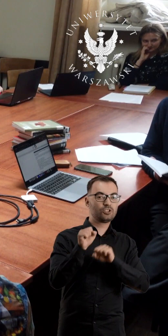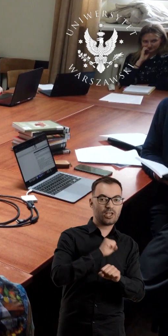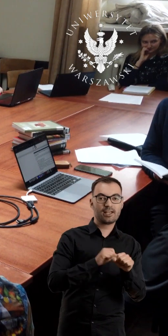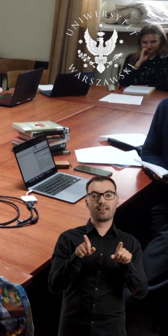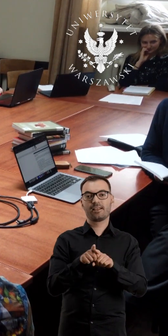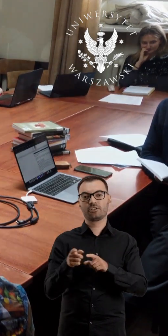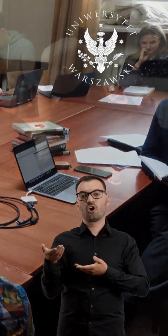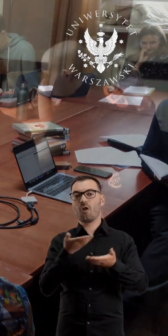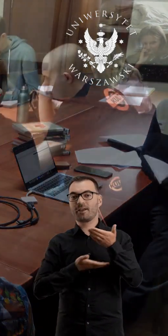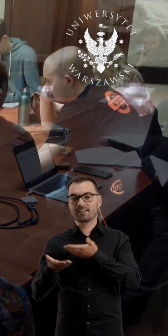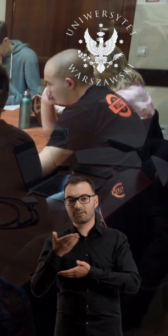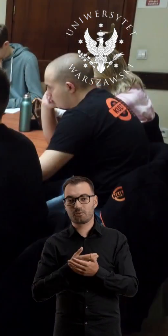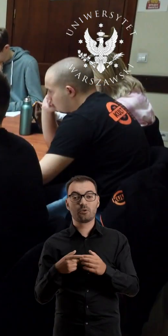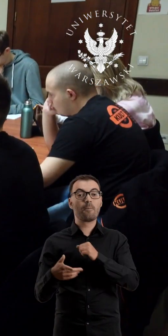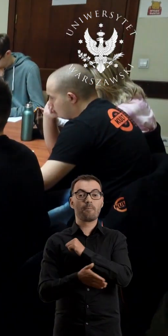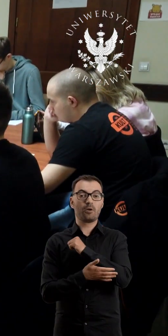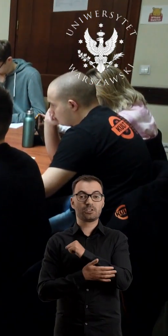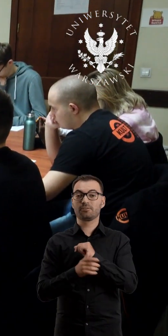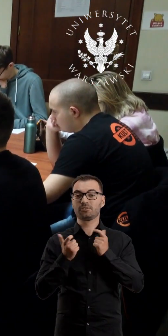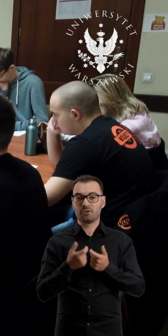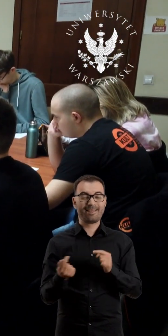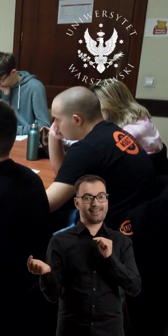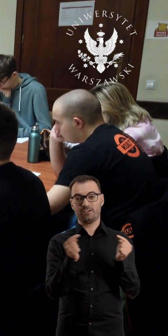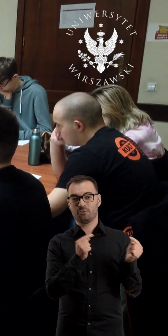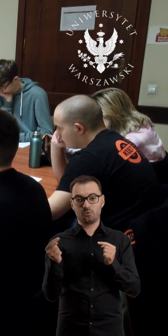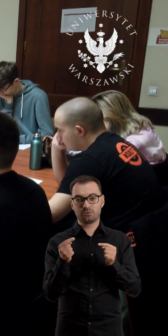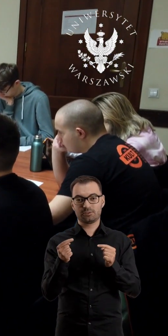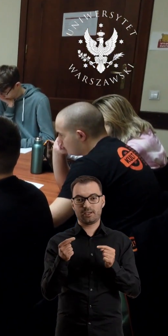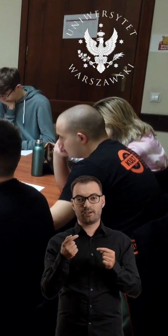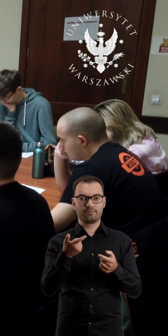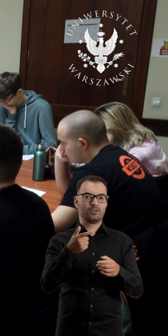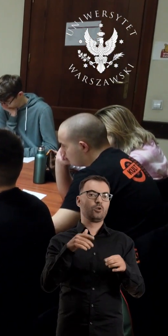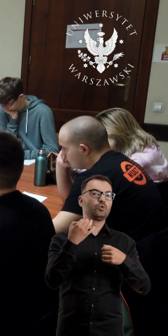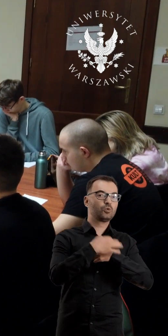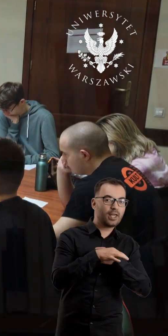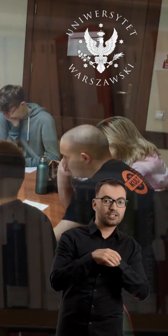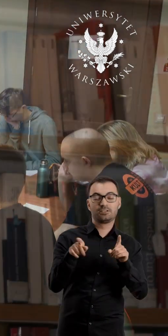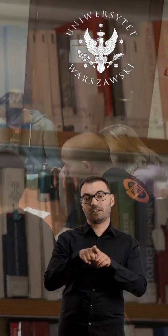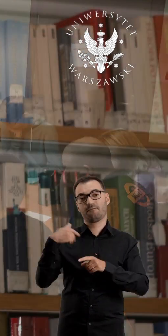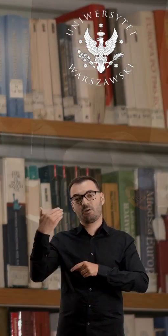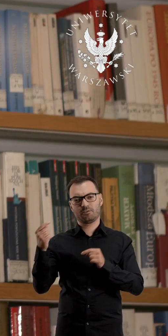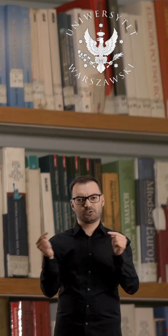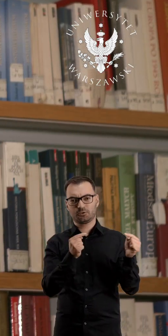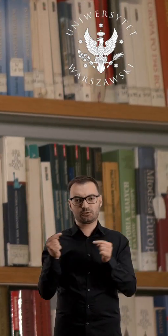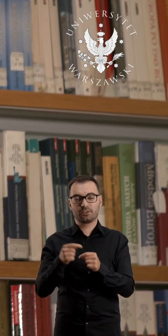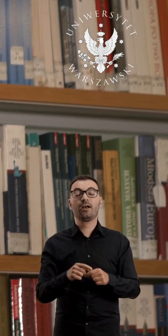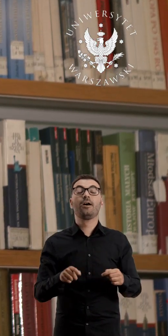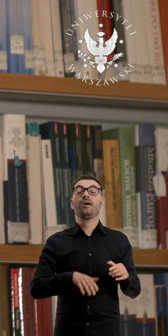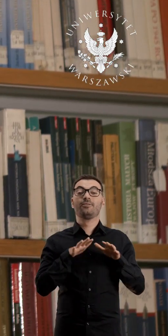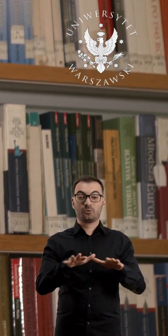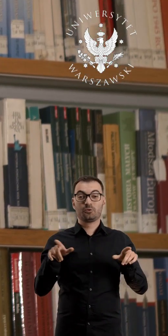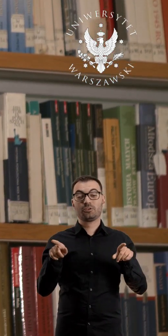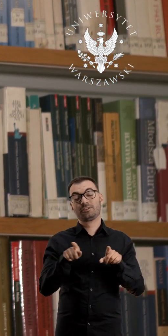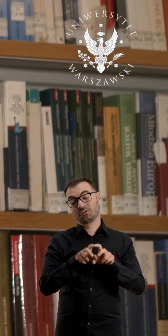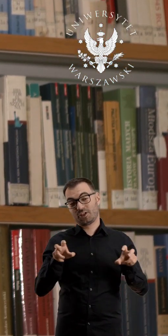ćwiczeń i konwersatoriów, gdzie podstawą jest dyskusja między uczestnikami zajęć i prowadzącymi. Ponadto dużo czasu spędzamy